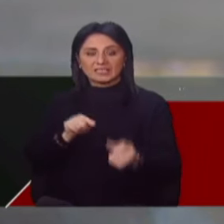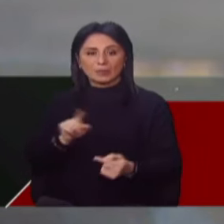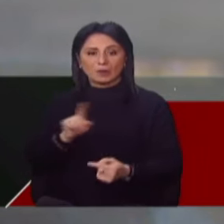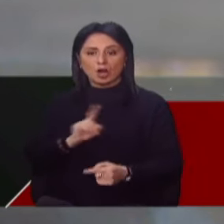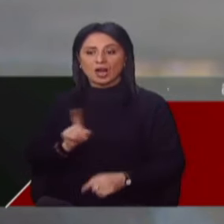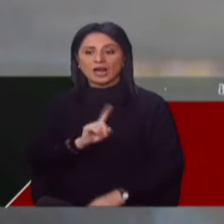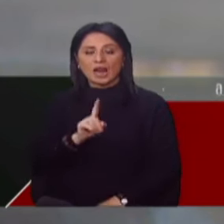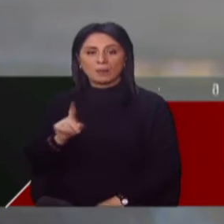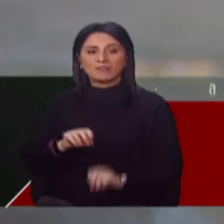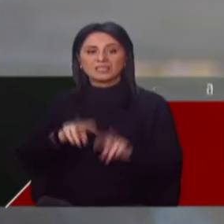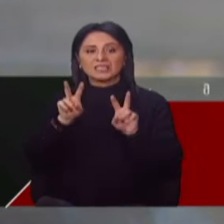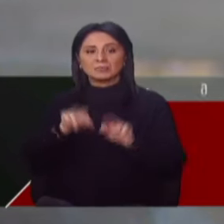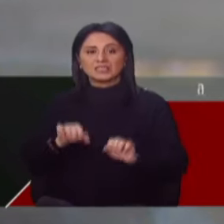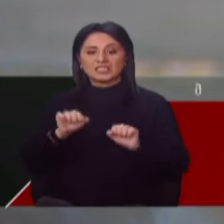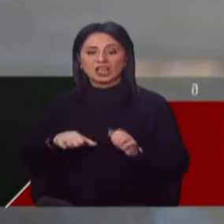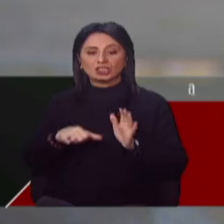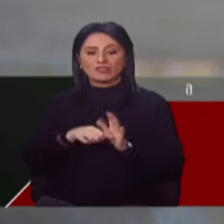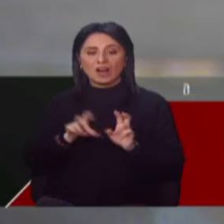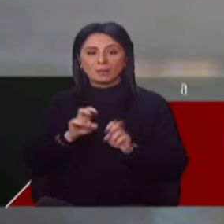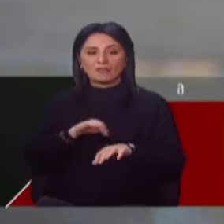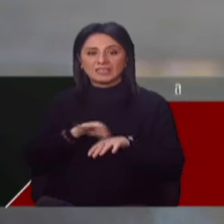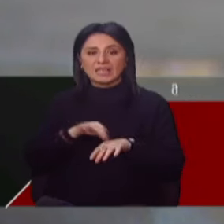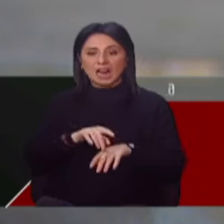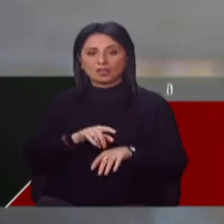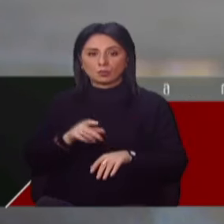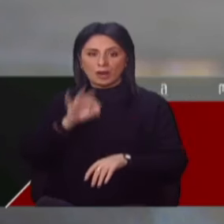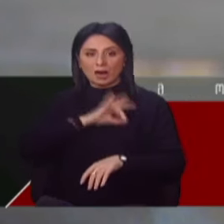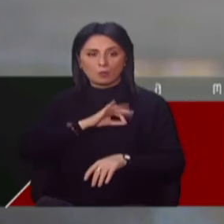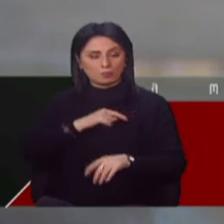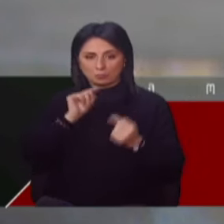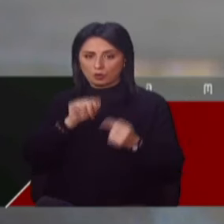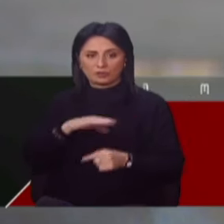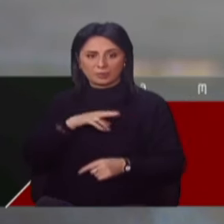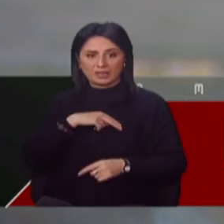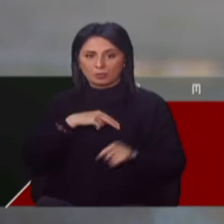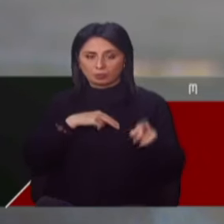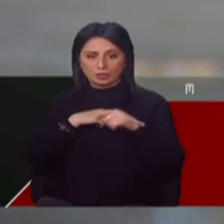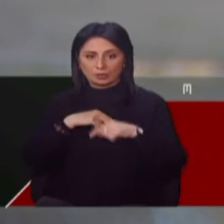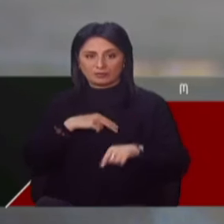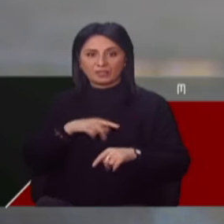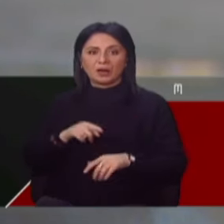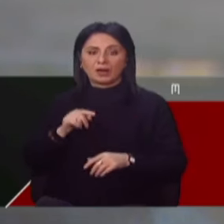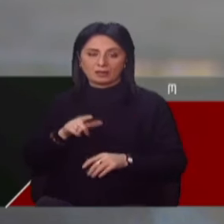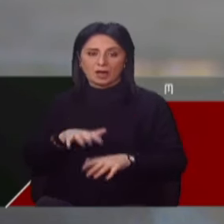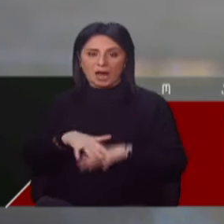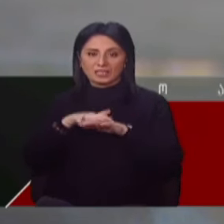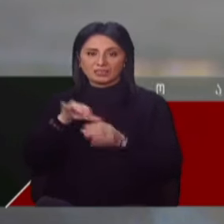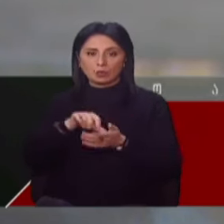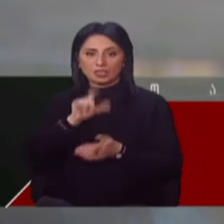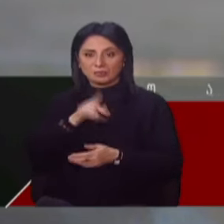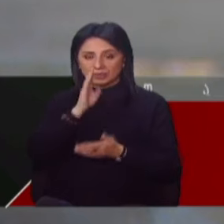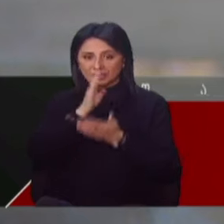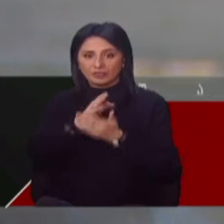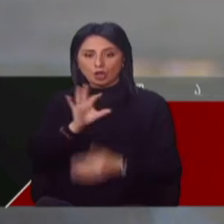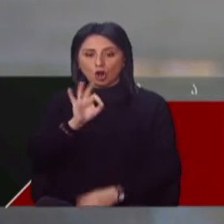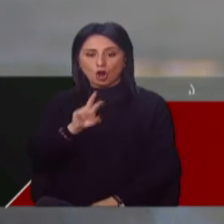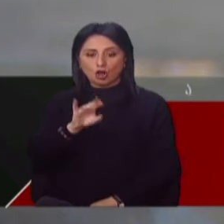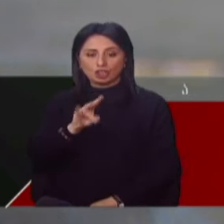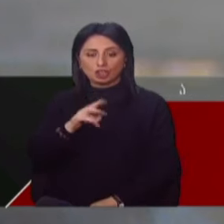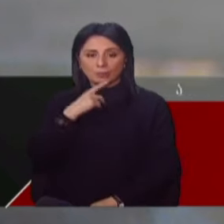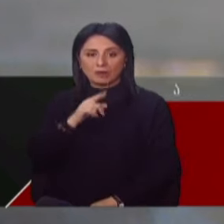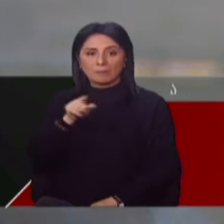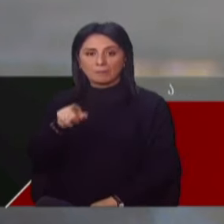რაიმე სპეციალური საშუალებები, ძალადობრივი საშუალებები გამოეყენებინათ აქციის მონაწილეობა. ნაწილეების მისამართით, თუმცა ბექა ოდიშარია